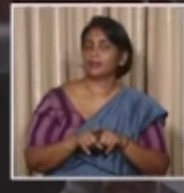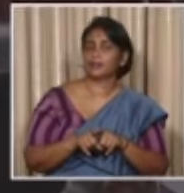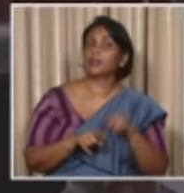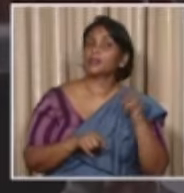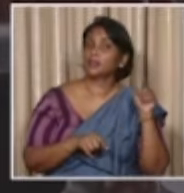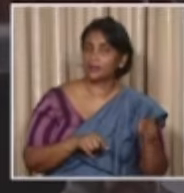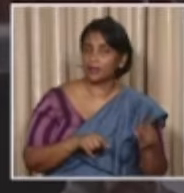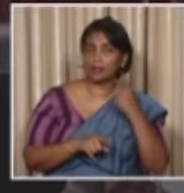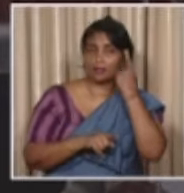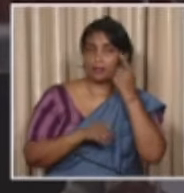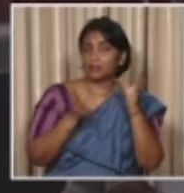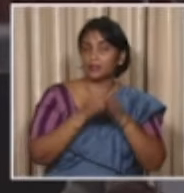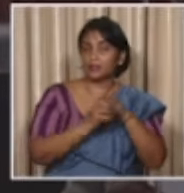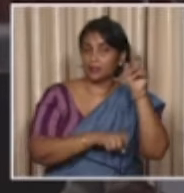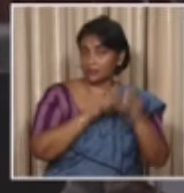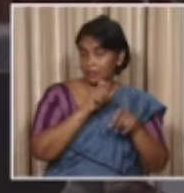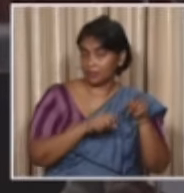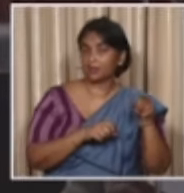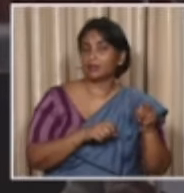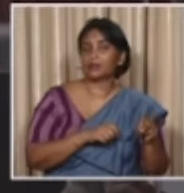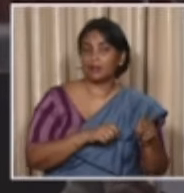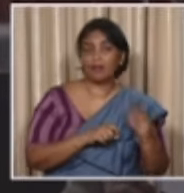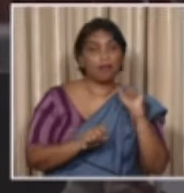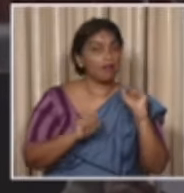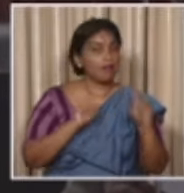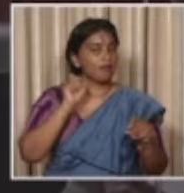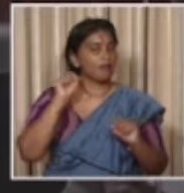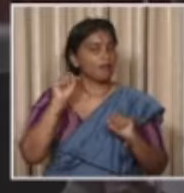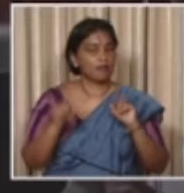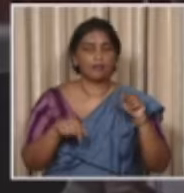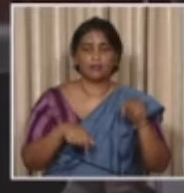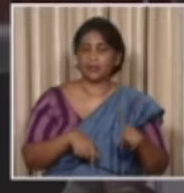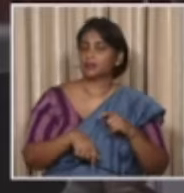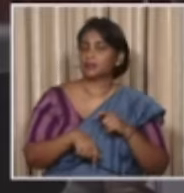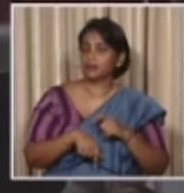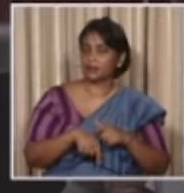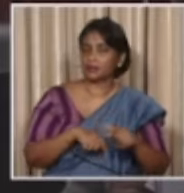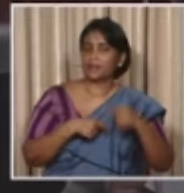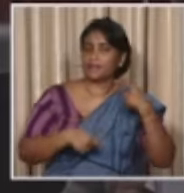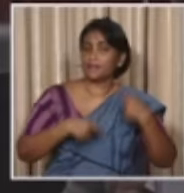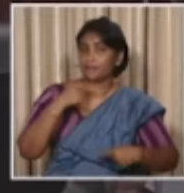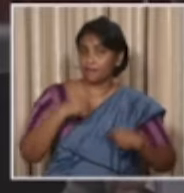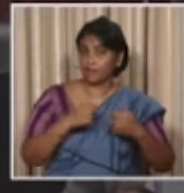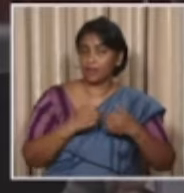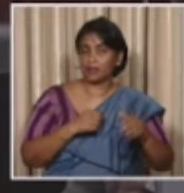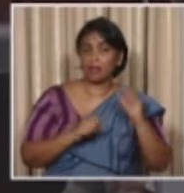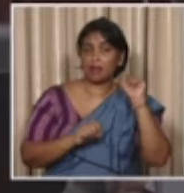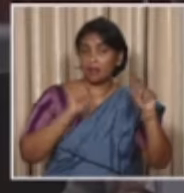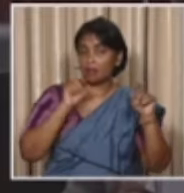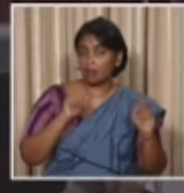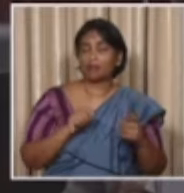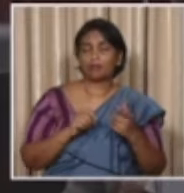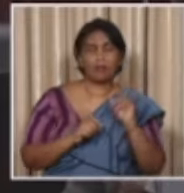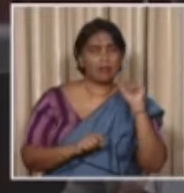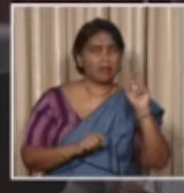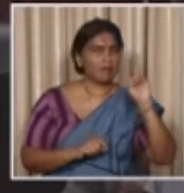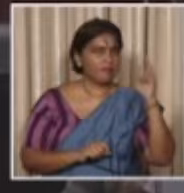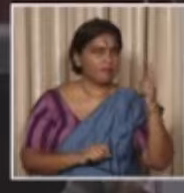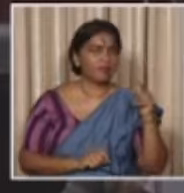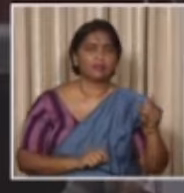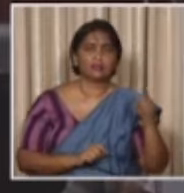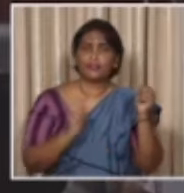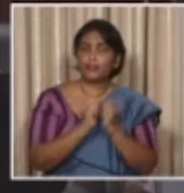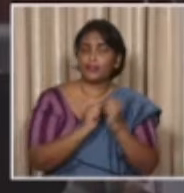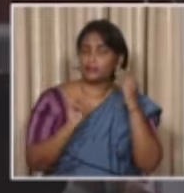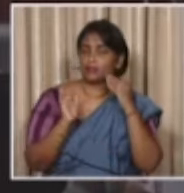මේ බුද්ධියංශ නිලධාරීන්ගේ නම්ගම් මේ මොහොතේ සිටවත් මේ විවාදයේදී නම්ගම් ආරුඪ නම් ඔවුන් කරපු